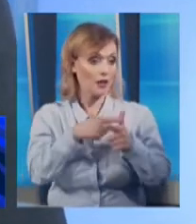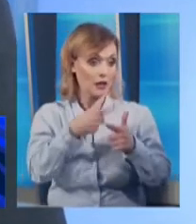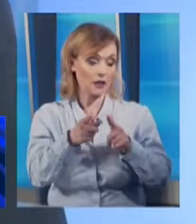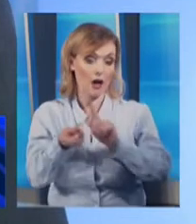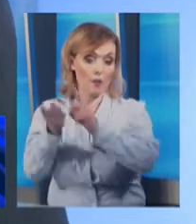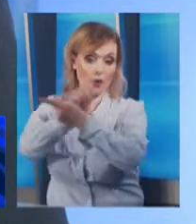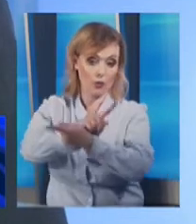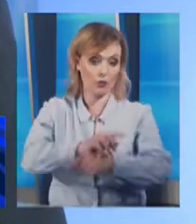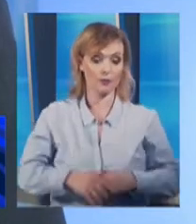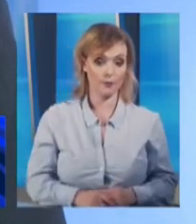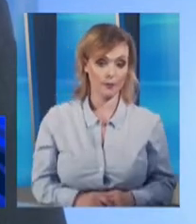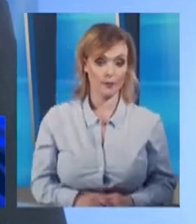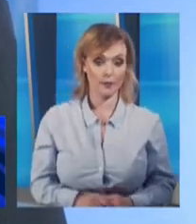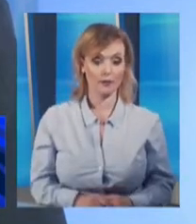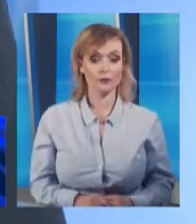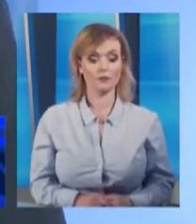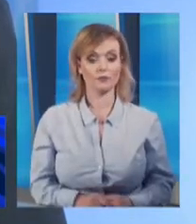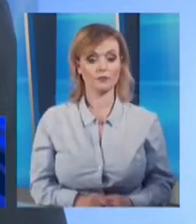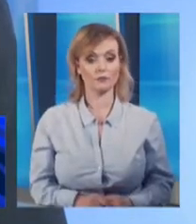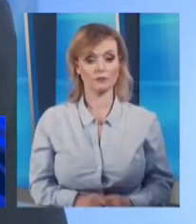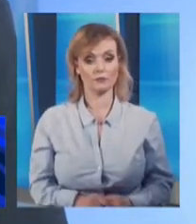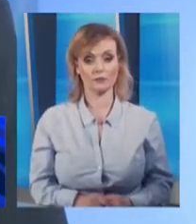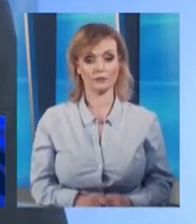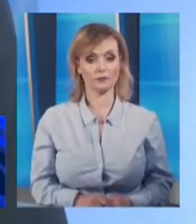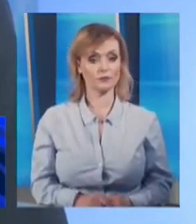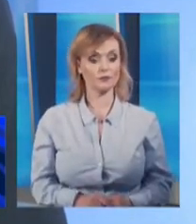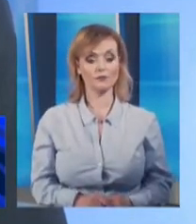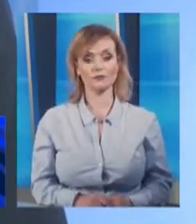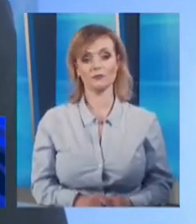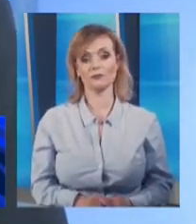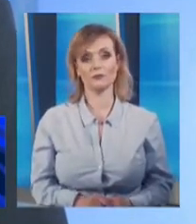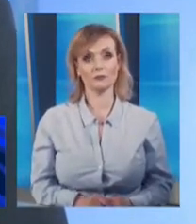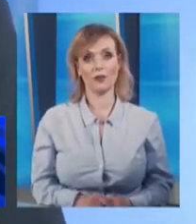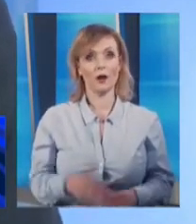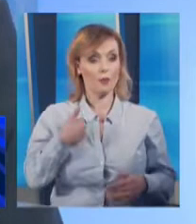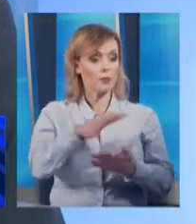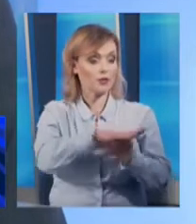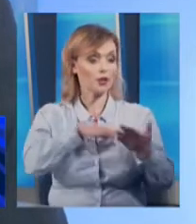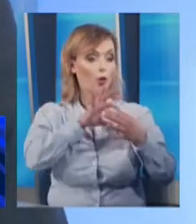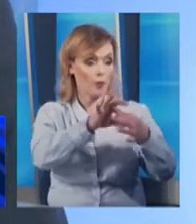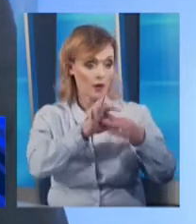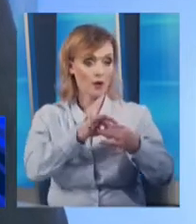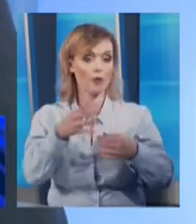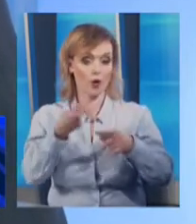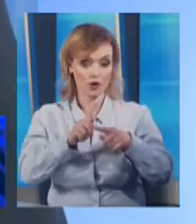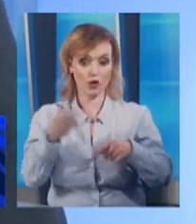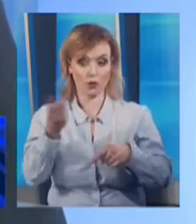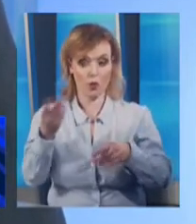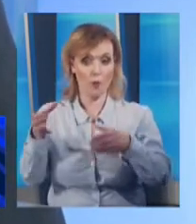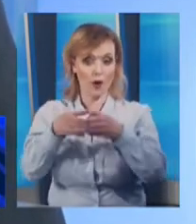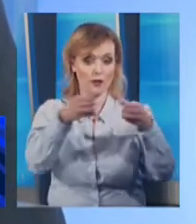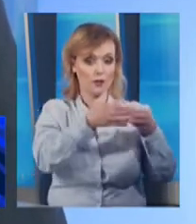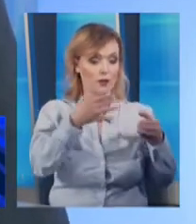pistă care nu aduce nimic plus valoare cooperării noastre între cele două partide, dar